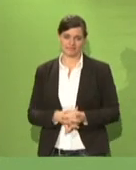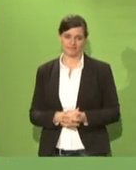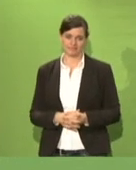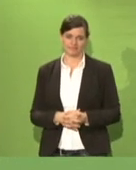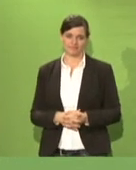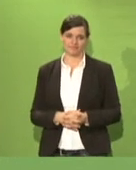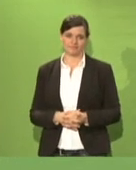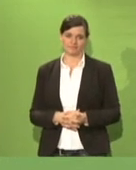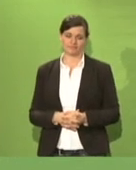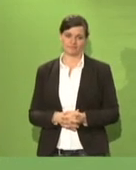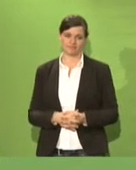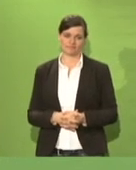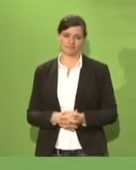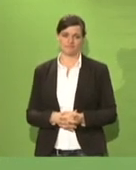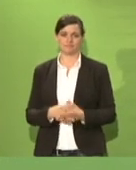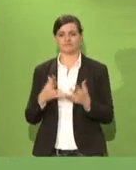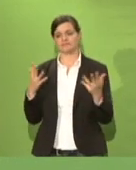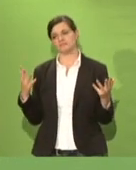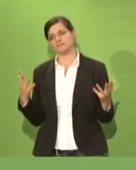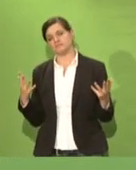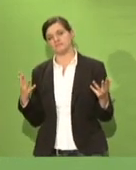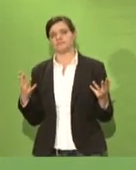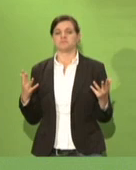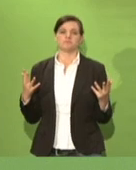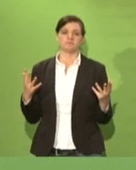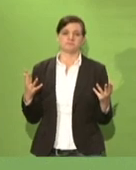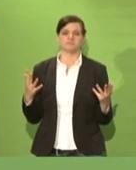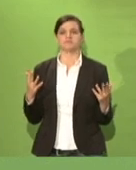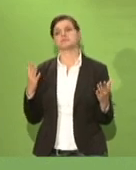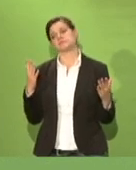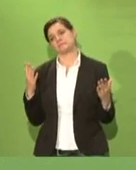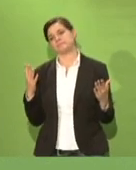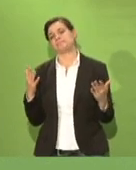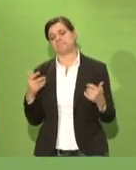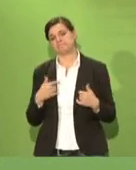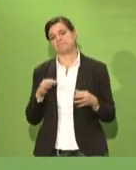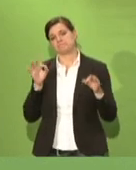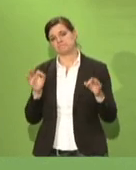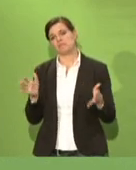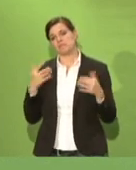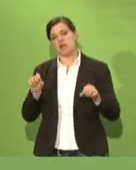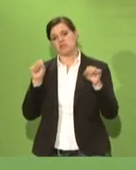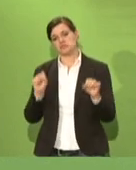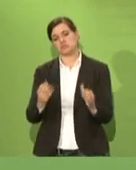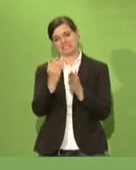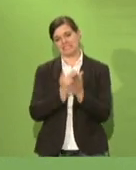Da wird ja das eine oder andere auch an übler Nachrede über das Klimaschutzgesetz und